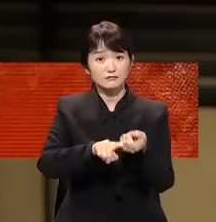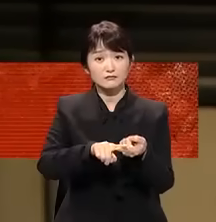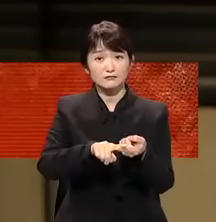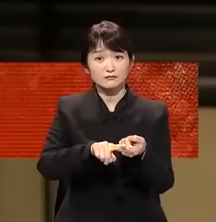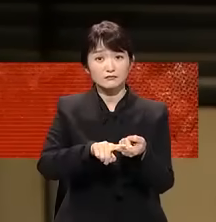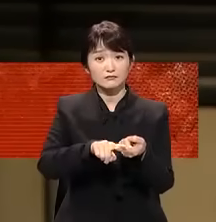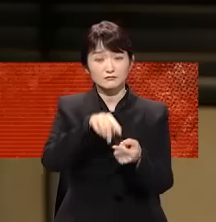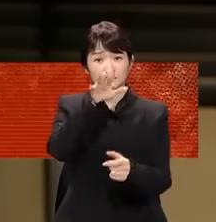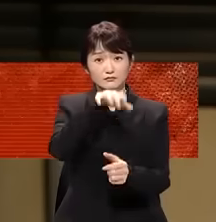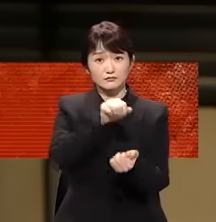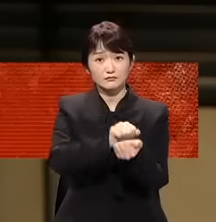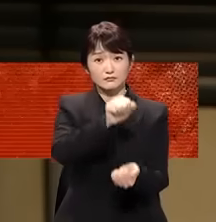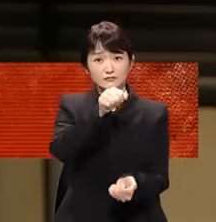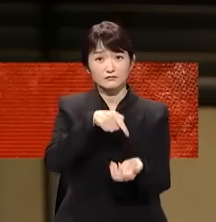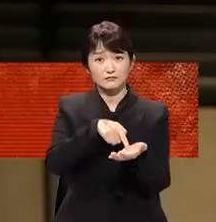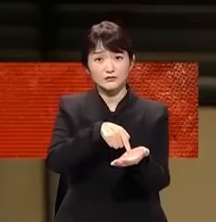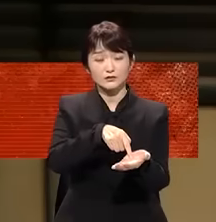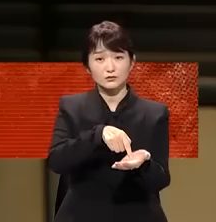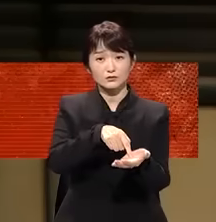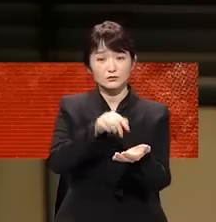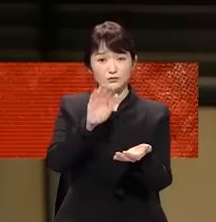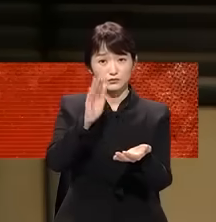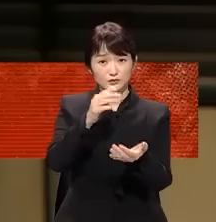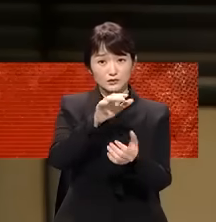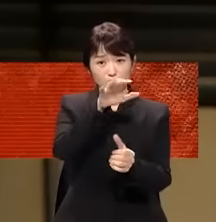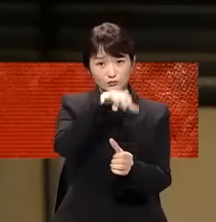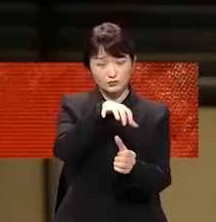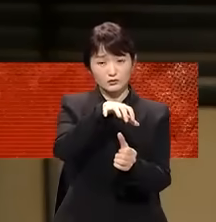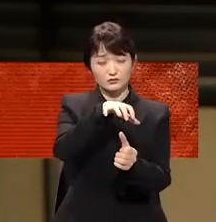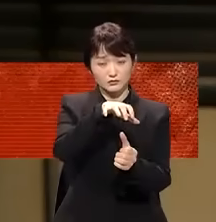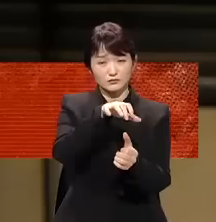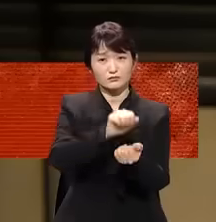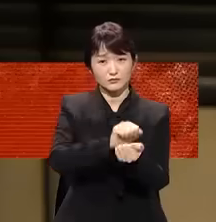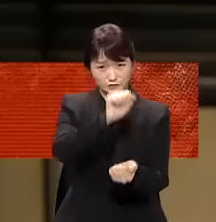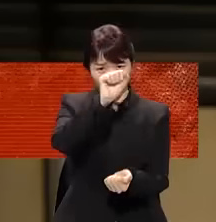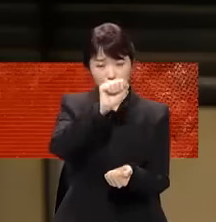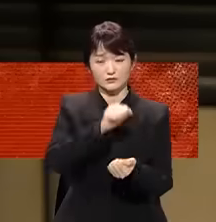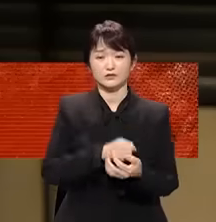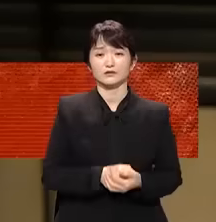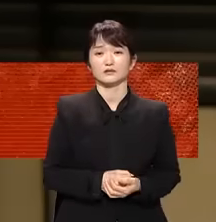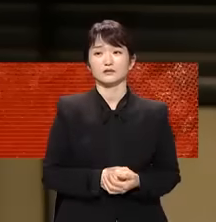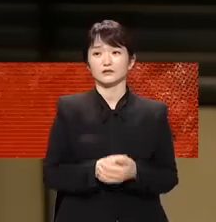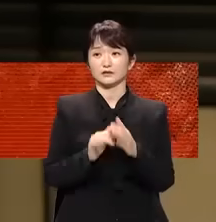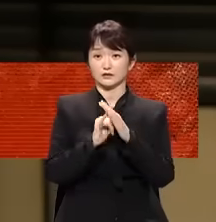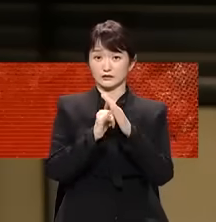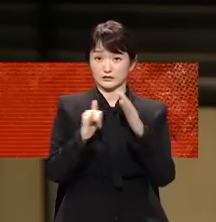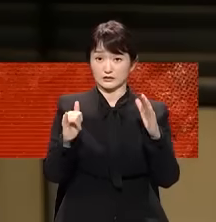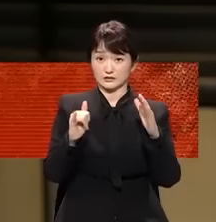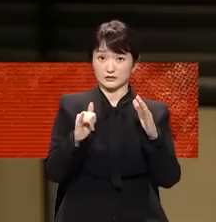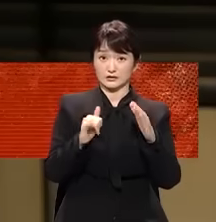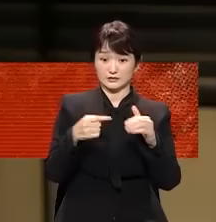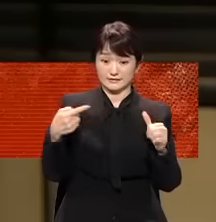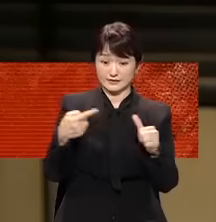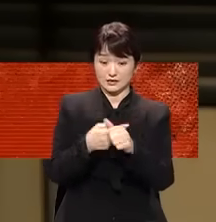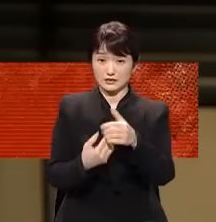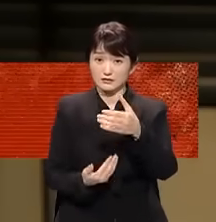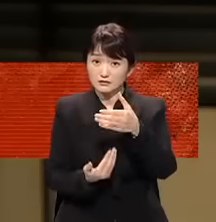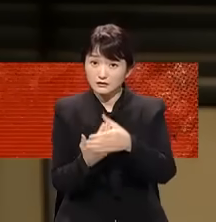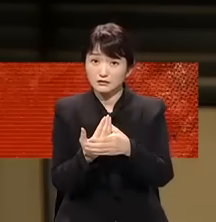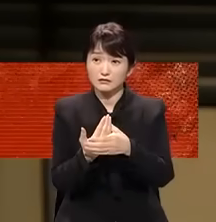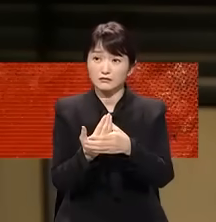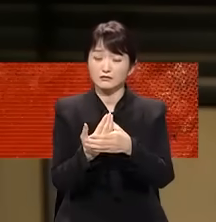나중에 영장이 청구되고 발부될 것이라고 판단이 되는데 일단 우리가 가족간의 이런 살인 사건이 벌어졌을